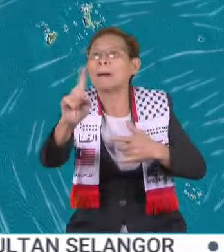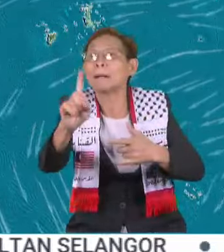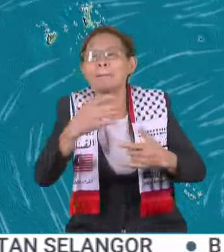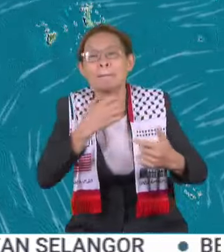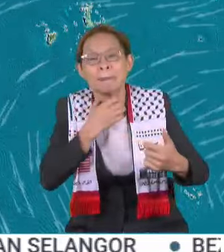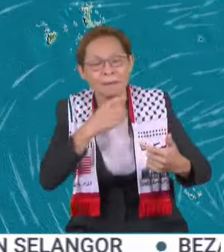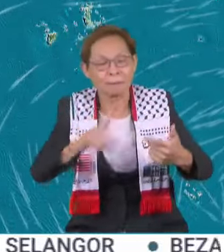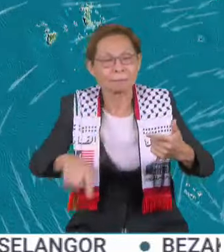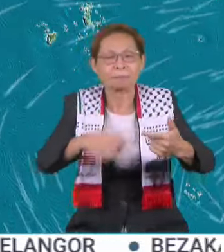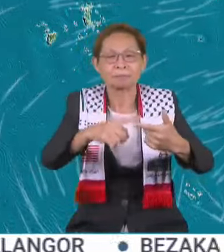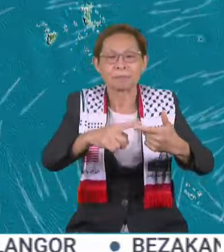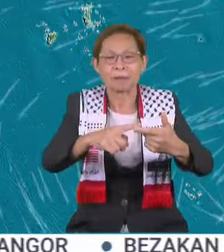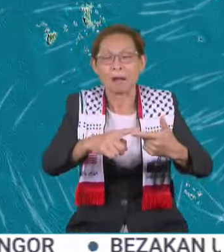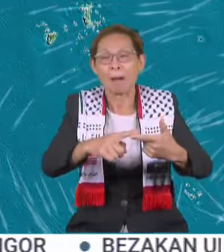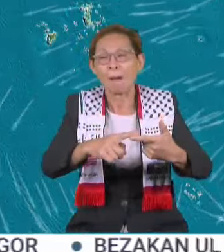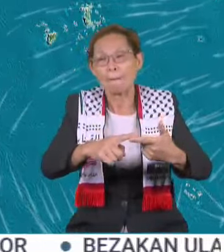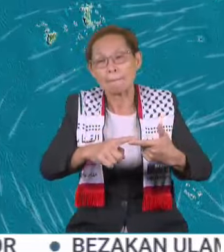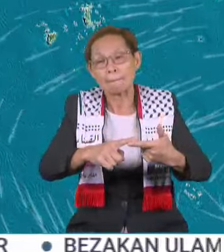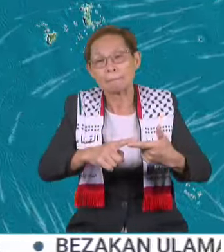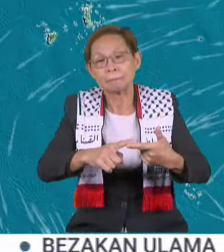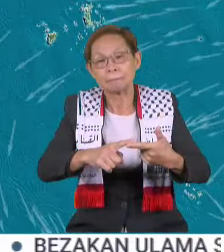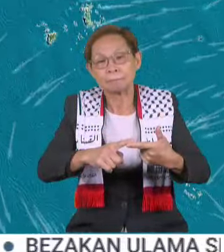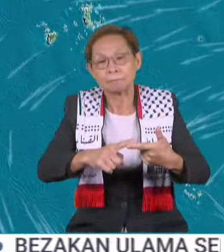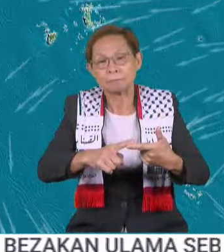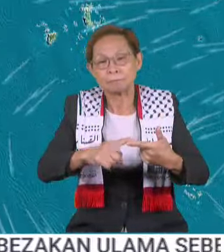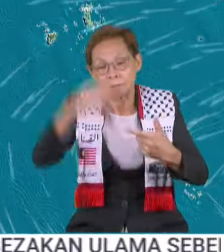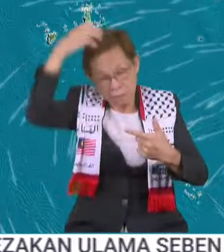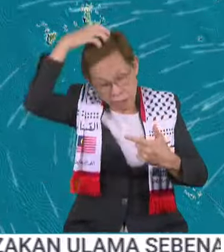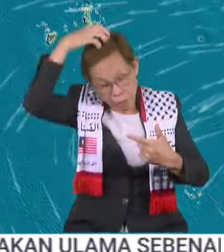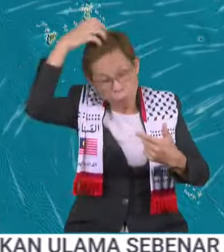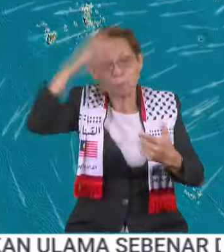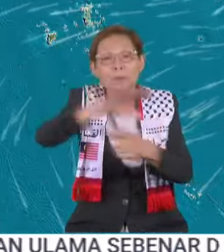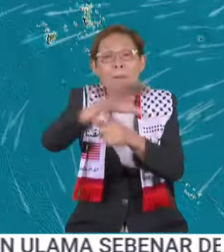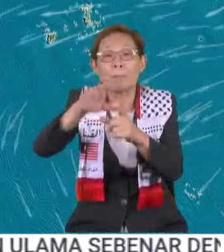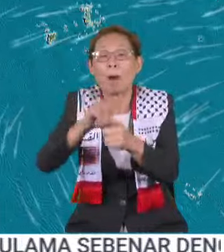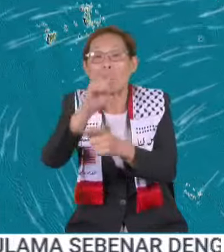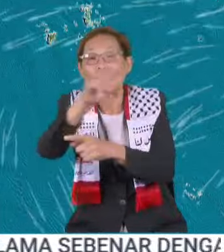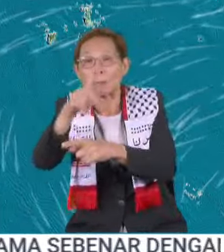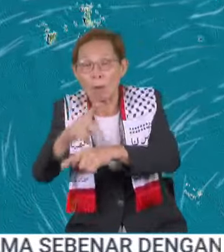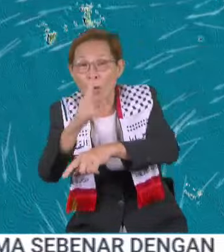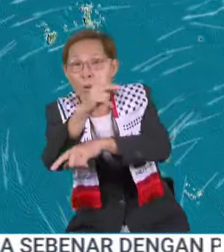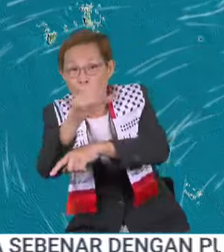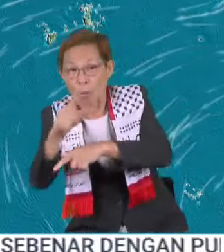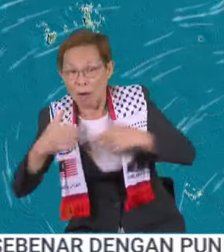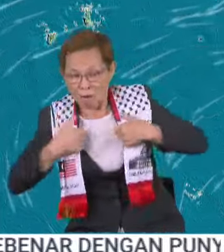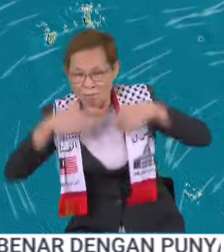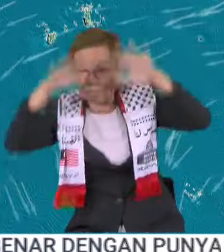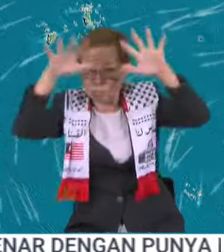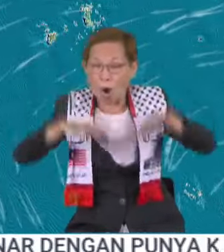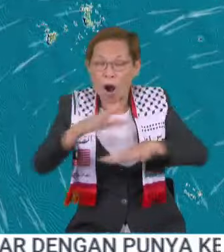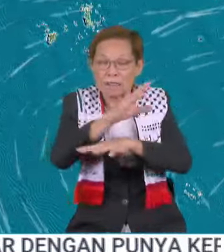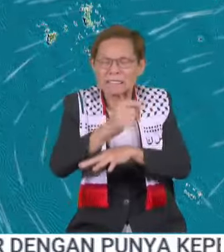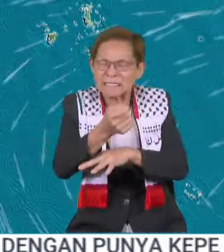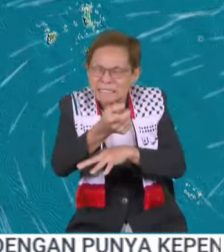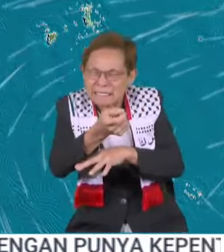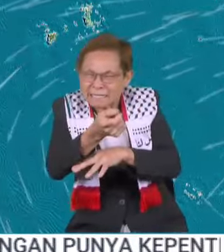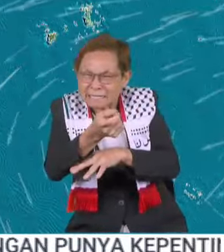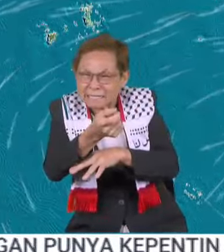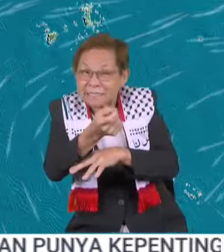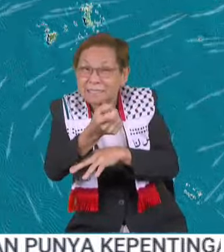negeri Perak dan juga melibatkan kawasan di sekitar pedalaman negeri Selangor termasuklah wilayah Persekutuan Kuala Lumpur dan juga sedikit